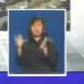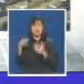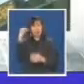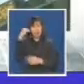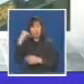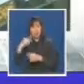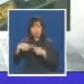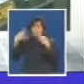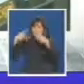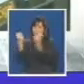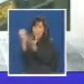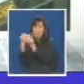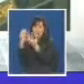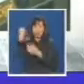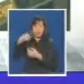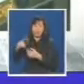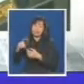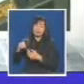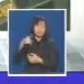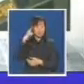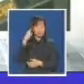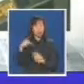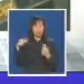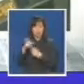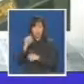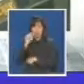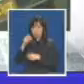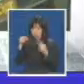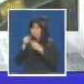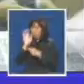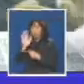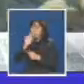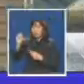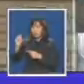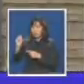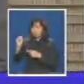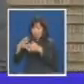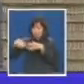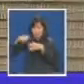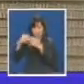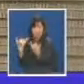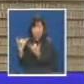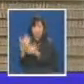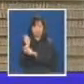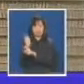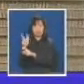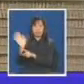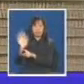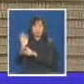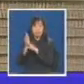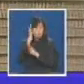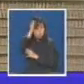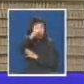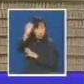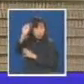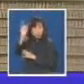เฉพาะส.ส.เนี่ยไปให้กับสภาชุดหน้าครับแนวทางนี้เนี่ยเป็นแนวทางที่ปฏิบัติกันในสากลครับก็คือตั